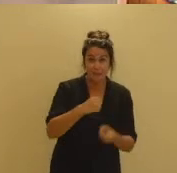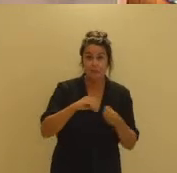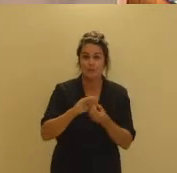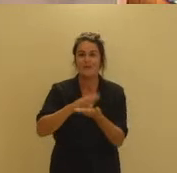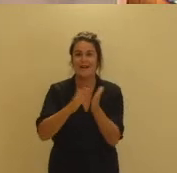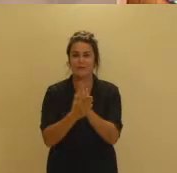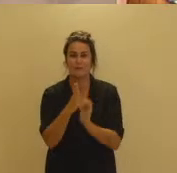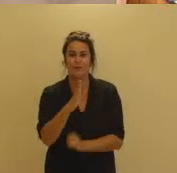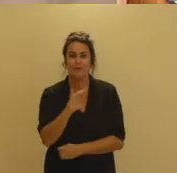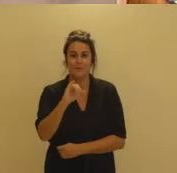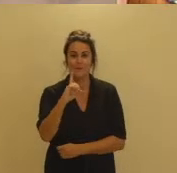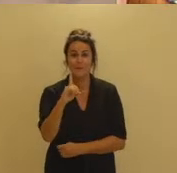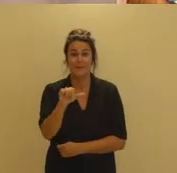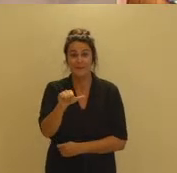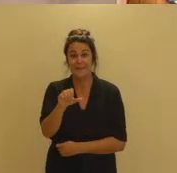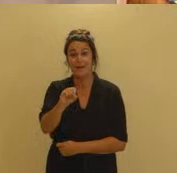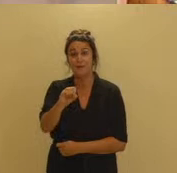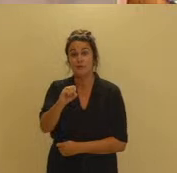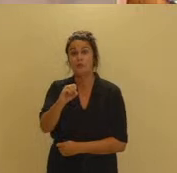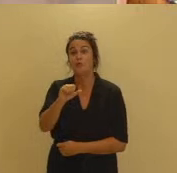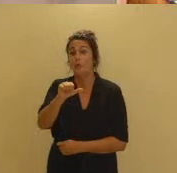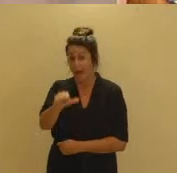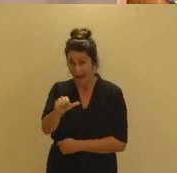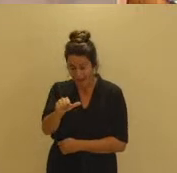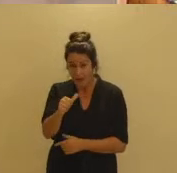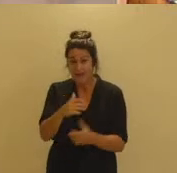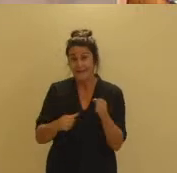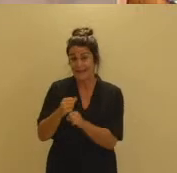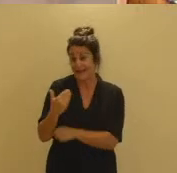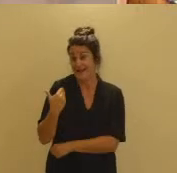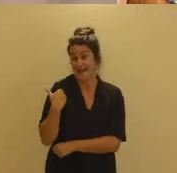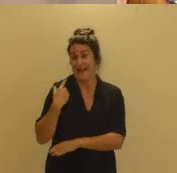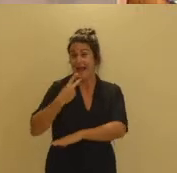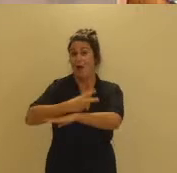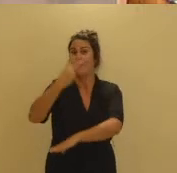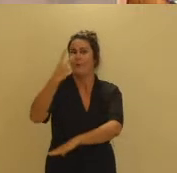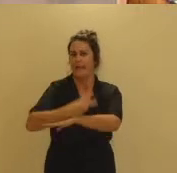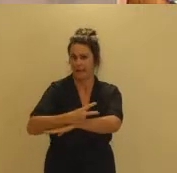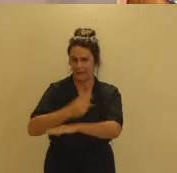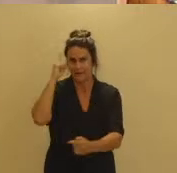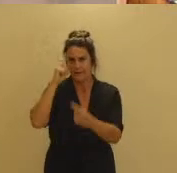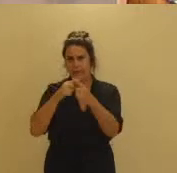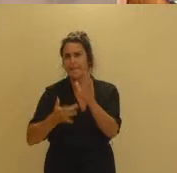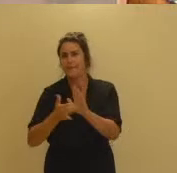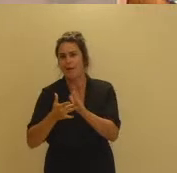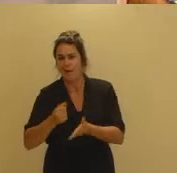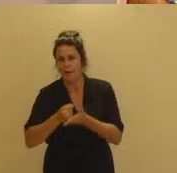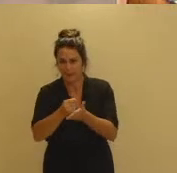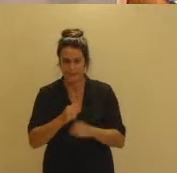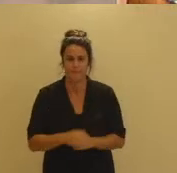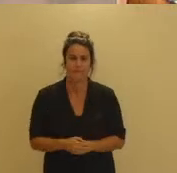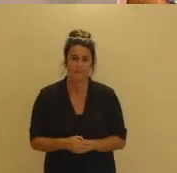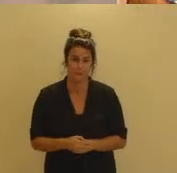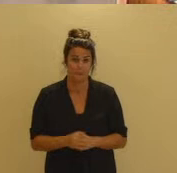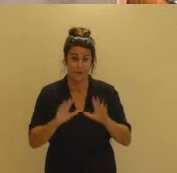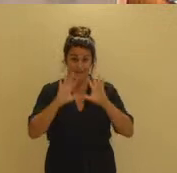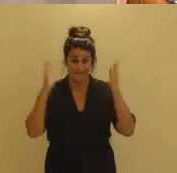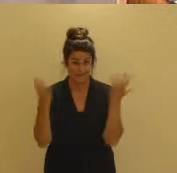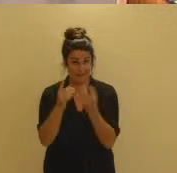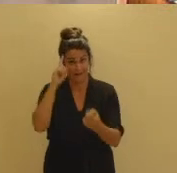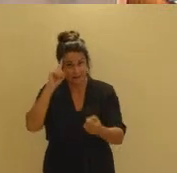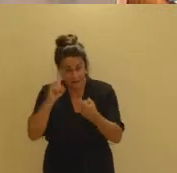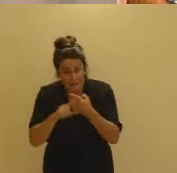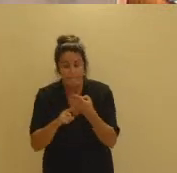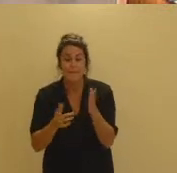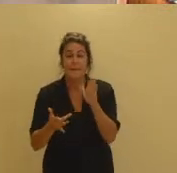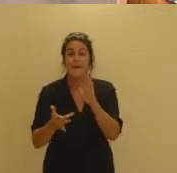et Torkinekin, récemment créée à Andaye. Elle porte cette convention sur l'accompagnement des migrants se déclarant